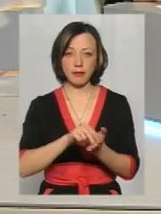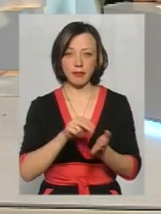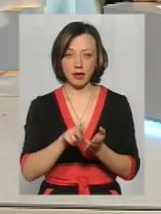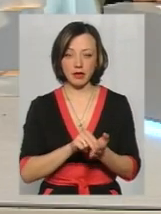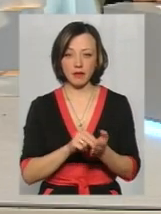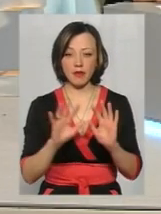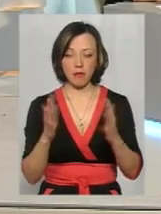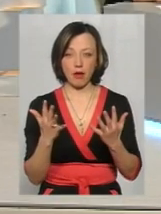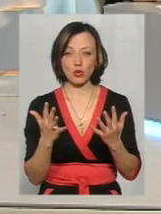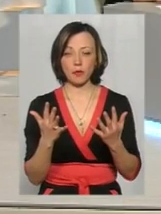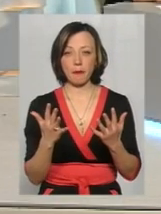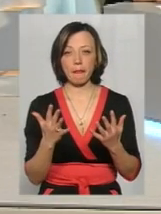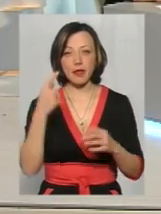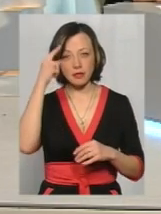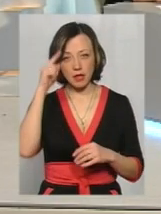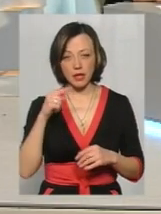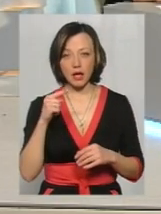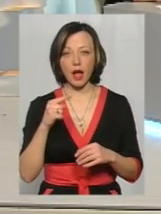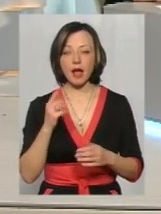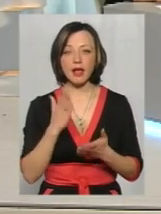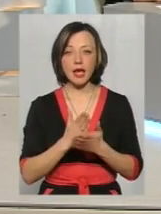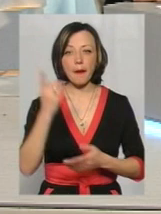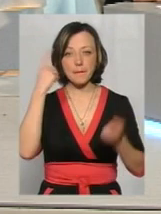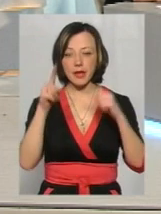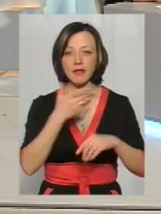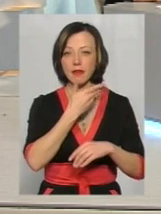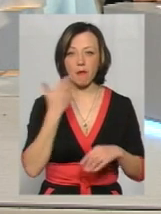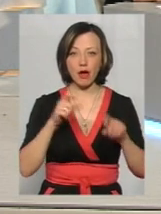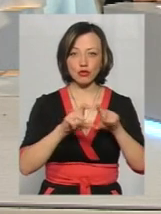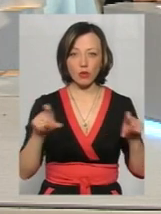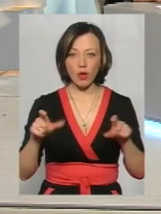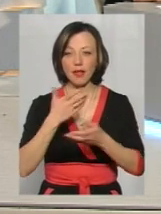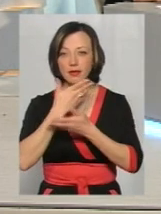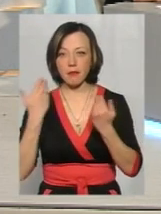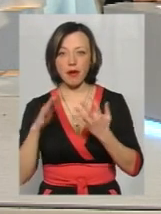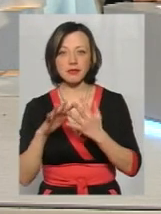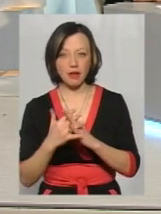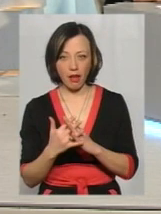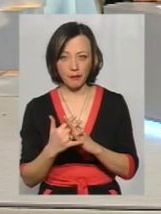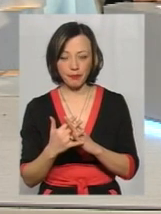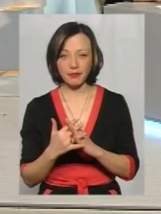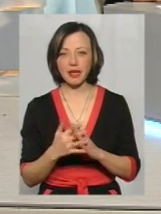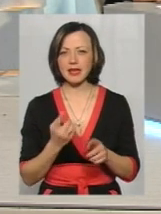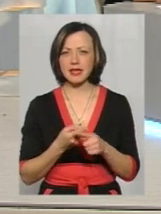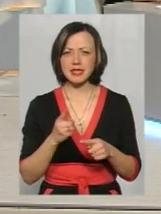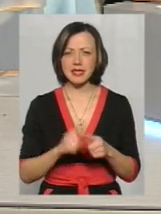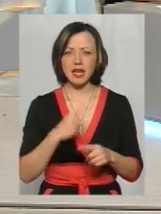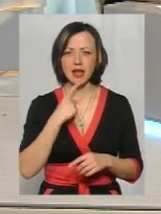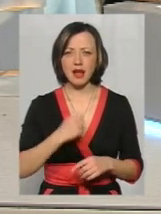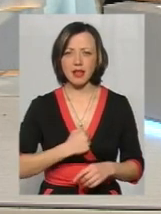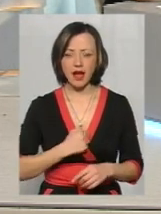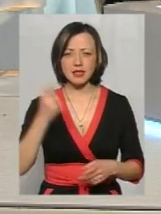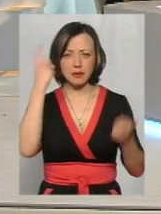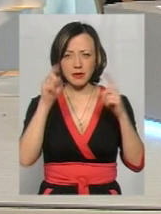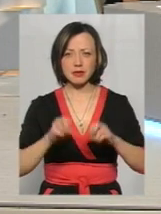такий випадок. Знаєте, побутує міф: немає школи, немає села. Знаєте, це такий радянський міф,